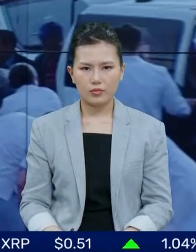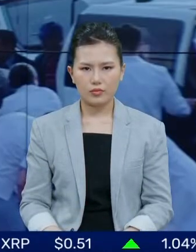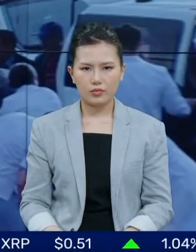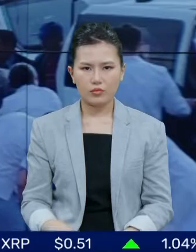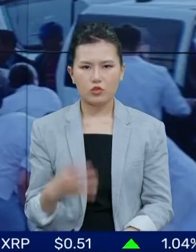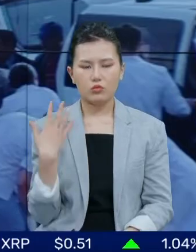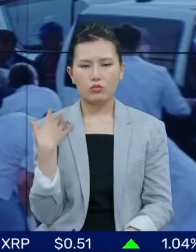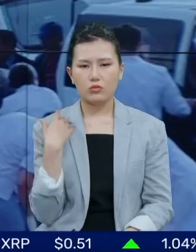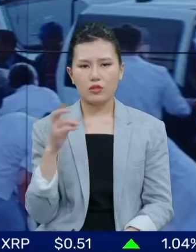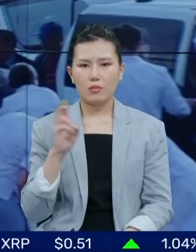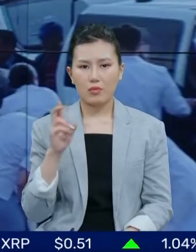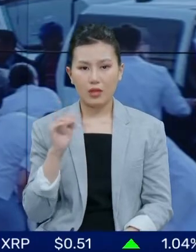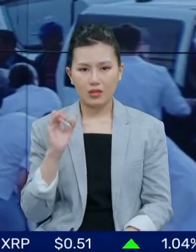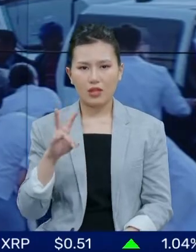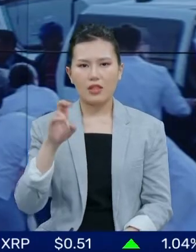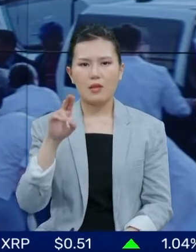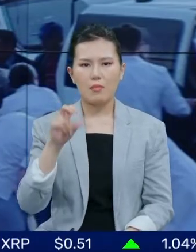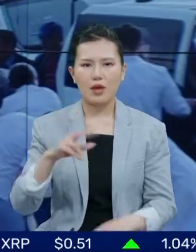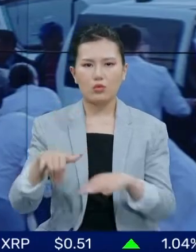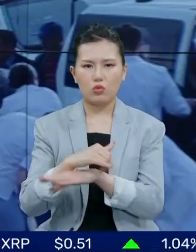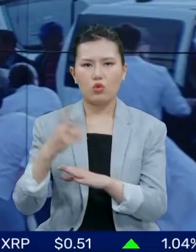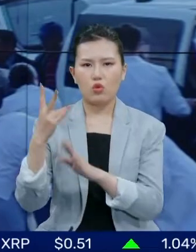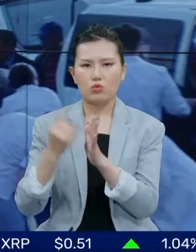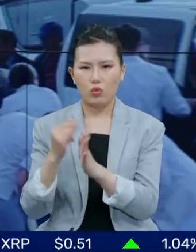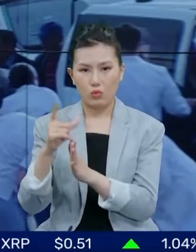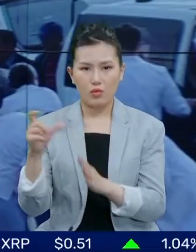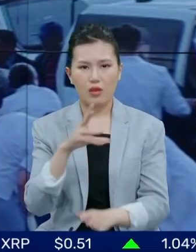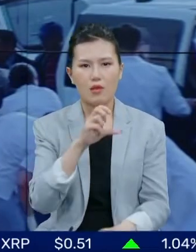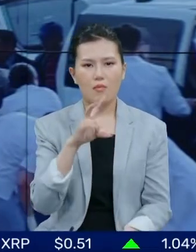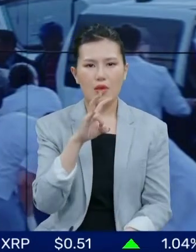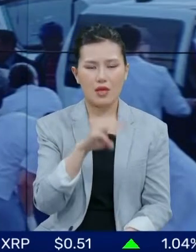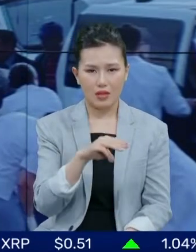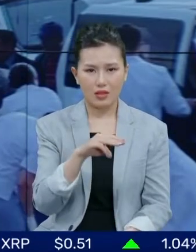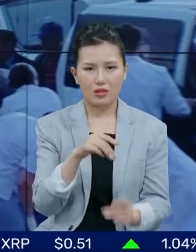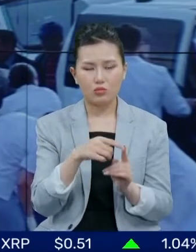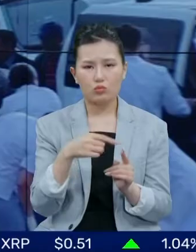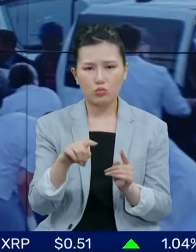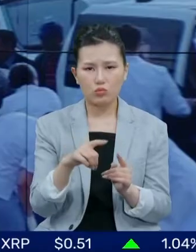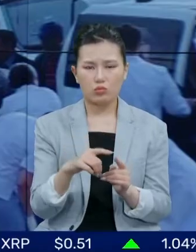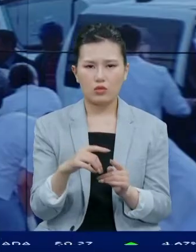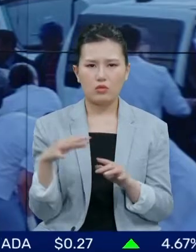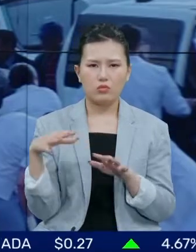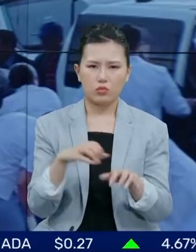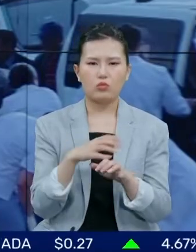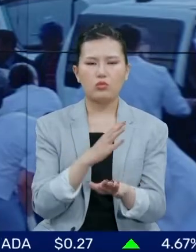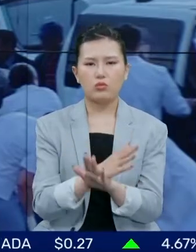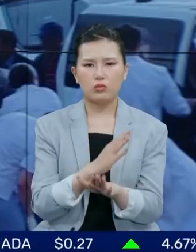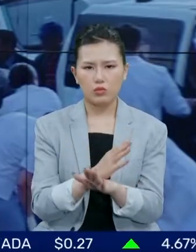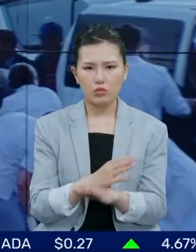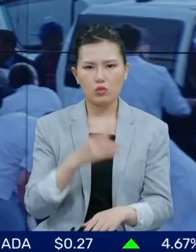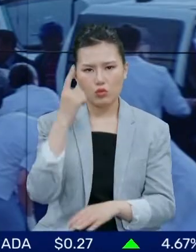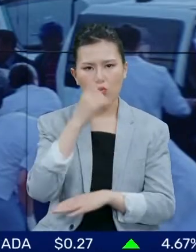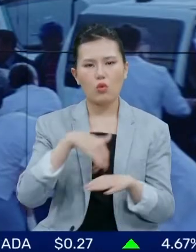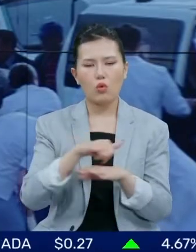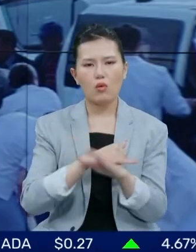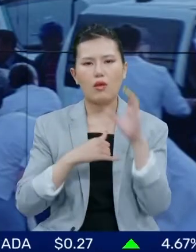Өнгөрсөн баасан гарагт Непал улсын 26 иргэн имэлт орчмын зам тээврийн осолд өртсөн байна. За тэд Монголын аялал жуулчлалын компани автобусаар зорчиж